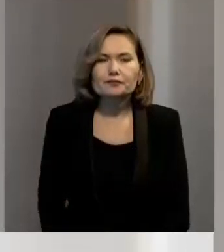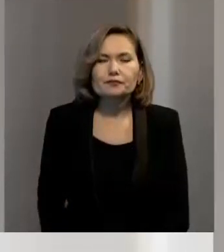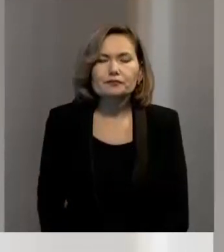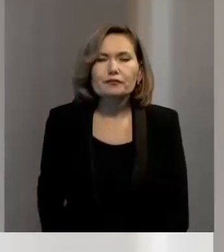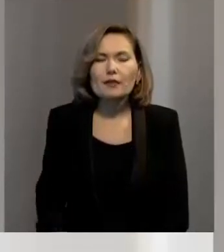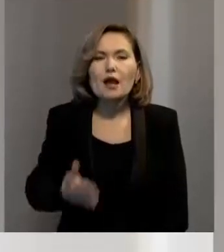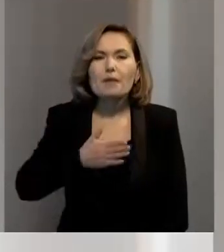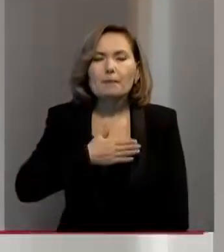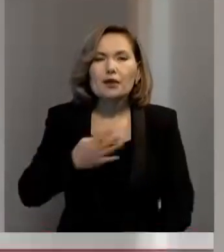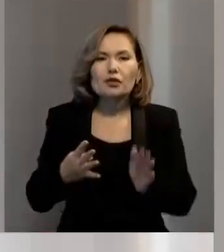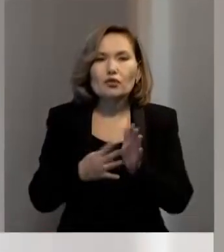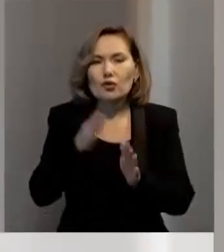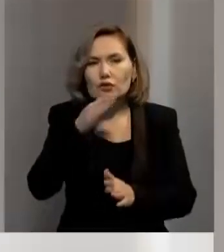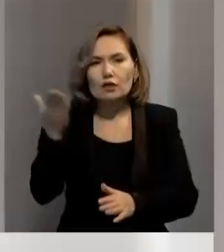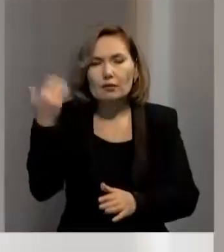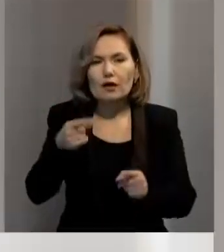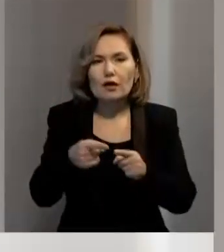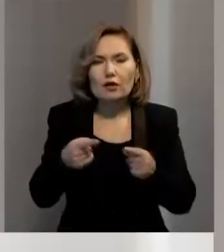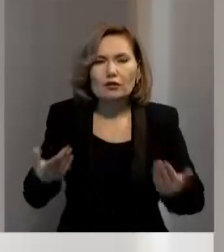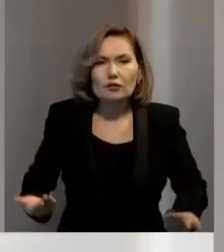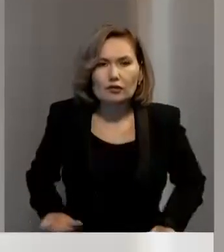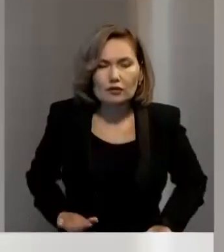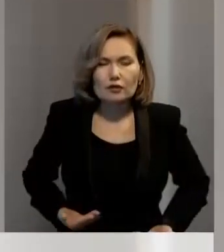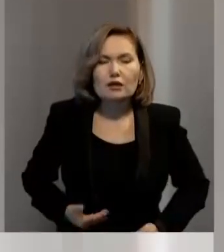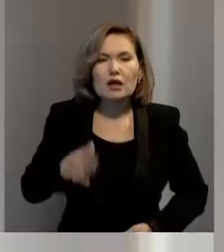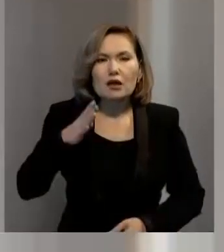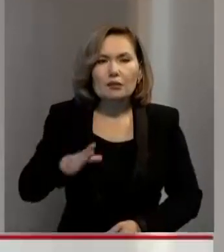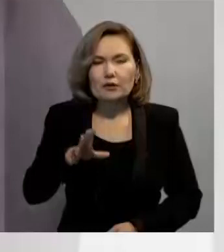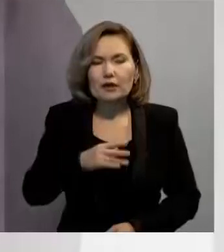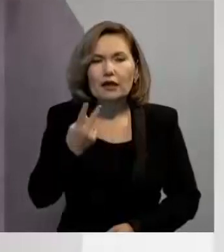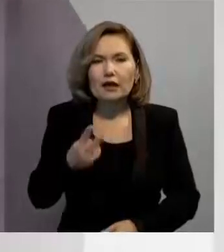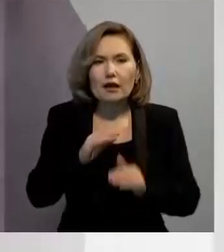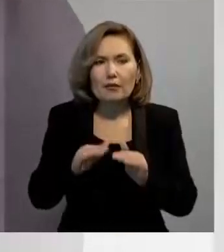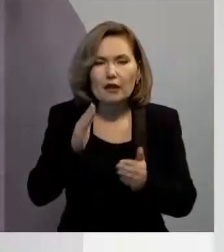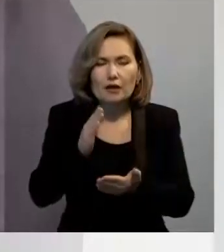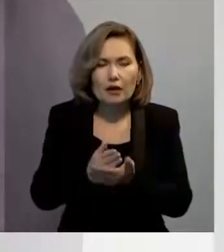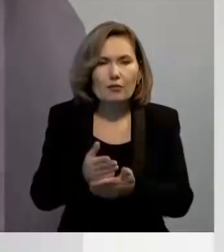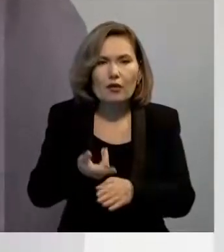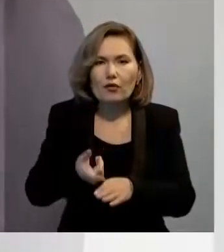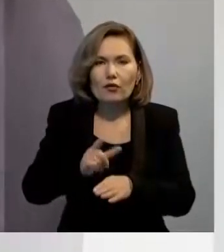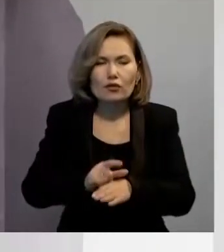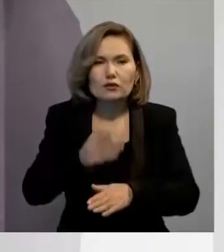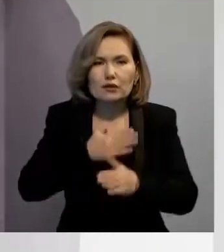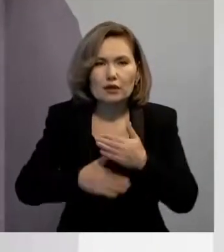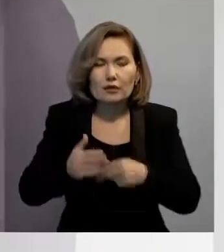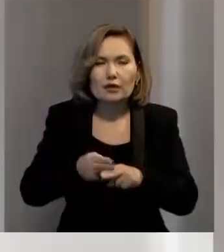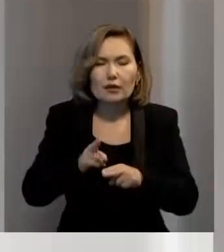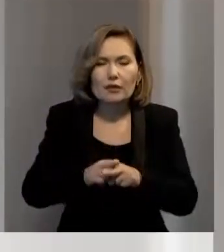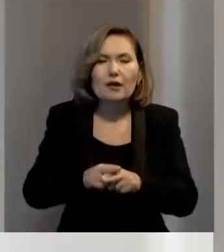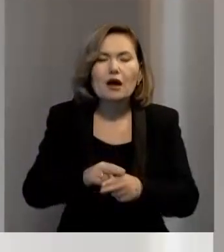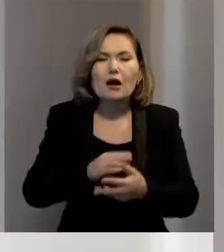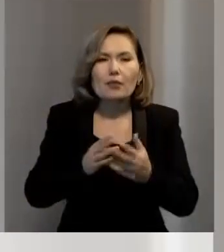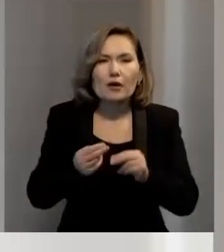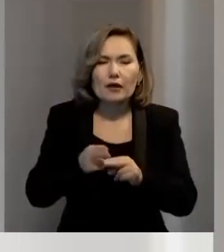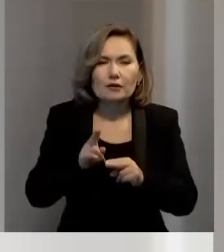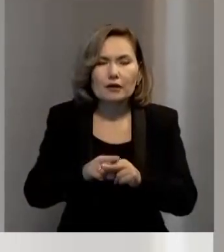Мен 9 жыл бойы пәтер жалдап келдім. Осы күнді асыға күттік. Екі балам бар. Олар да қатты қуанып жүр. Қазір олар сабақта.